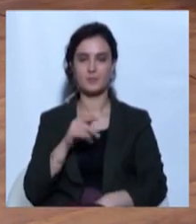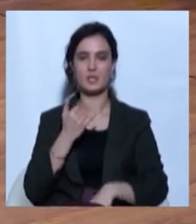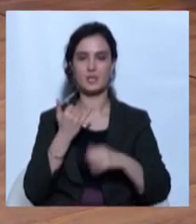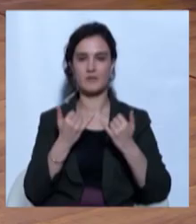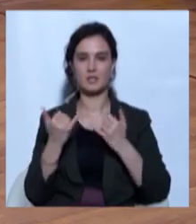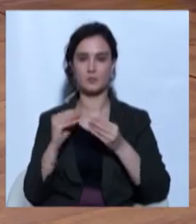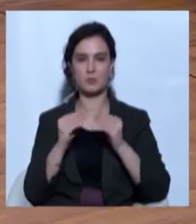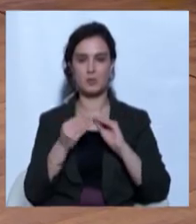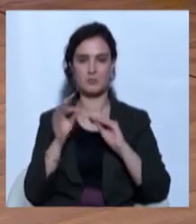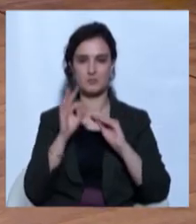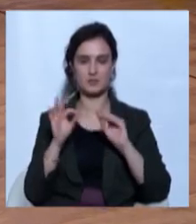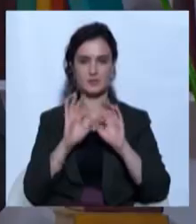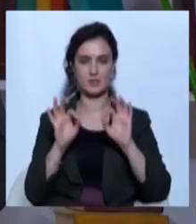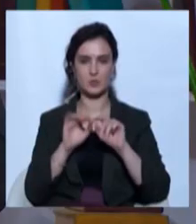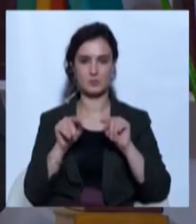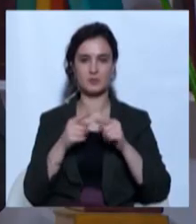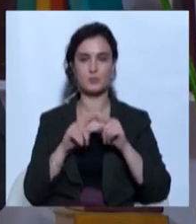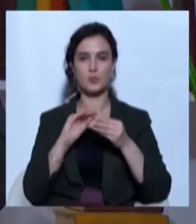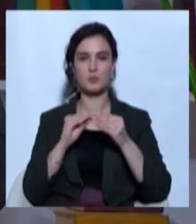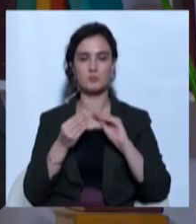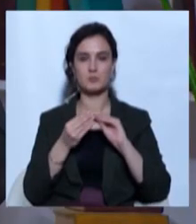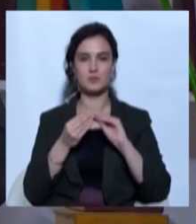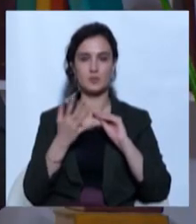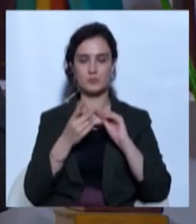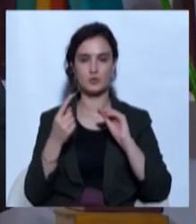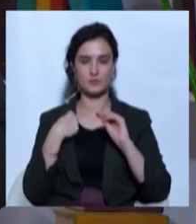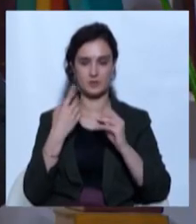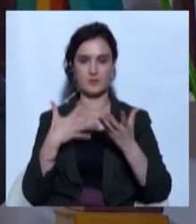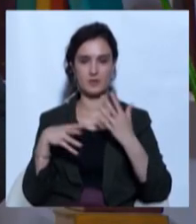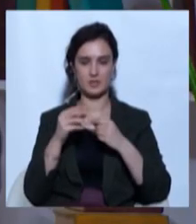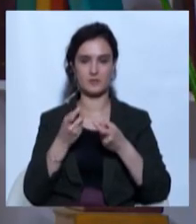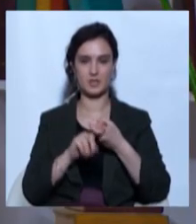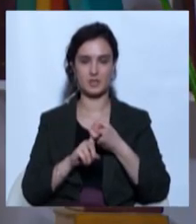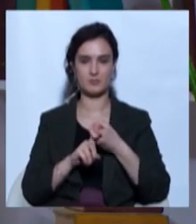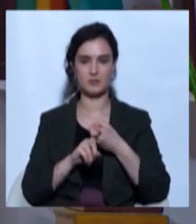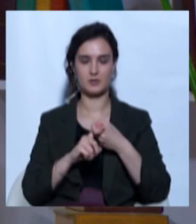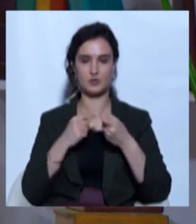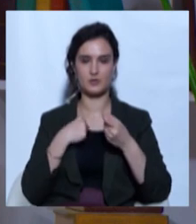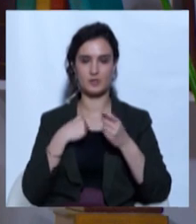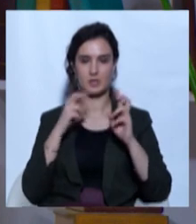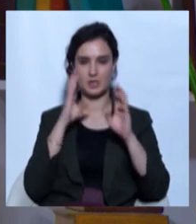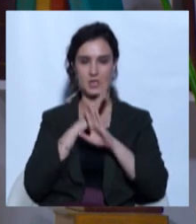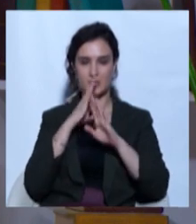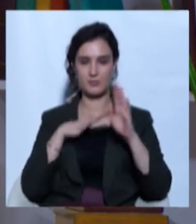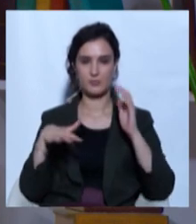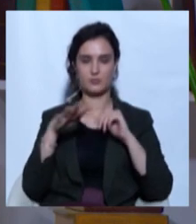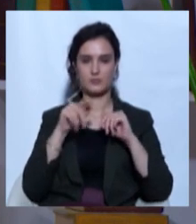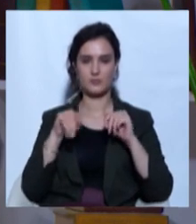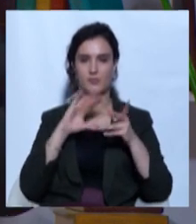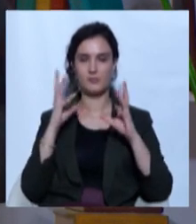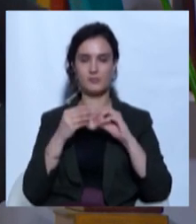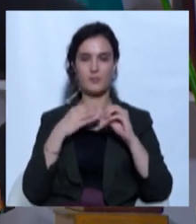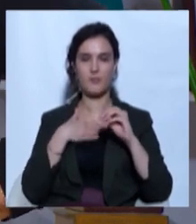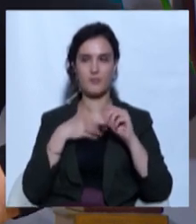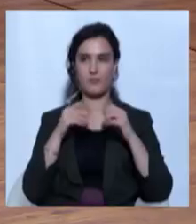დღევანდელ პრობლემებზე ვისაუბრებთ. იმ პრობლემებზე, რომელიც ჩვენ ყველას გვეხება. ჩვენი გარემოს და მთლიანად